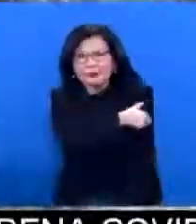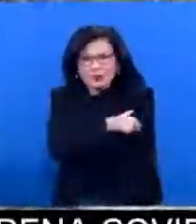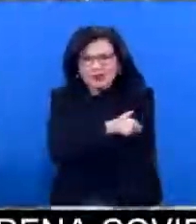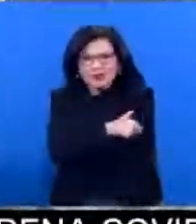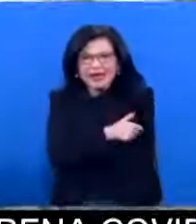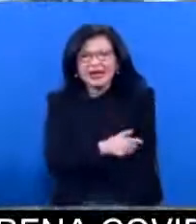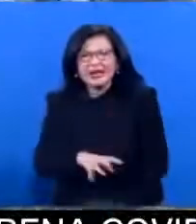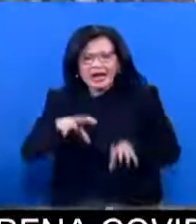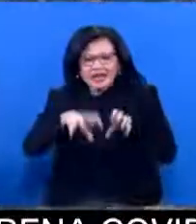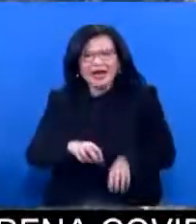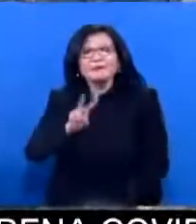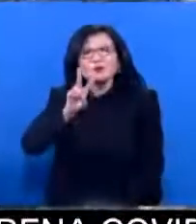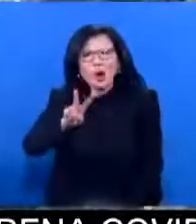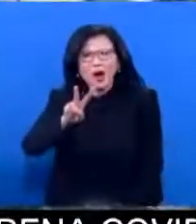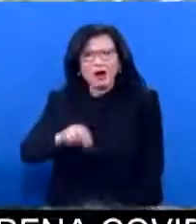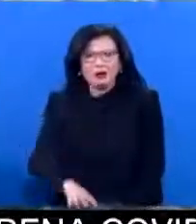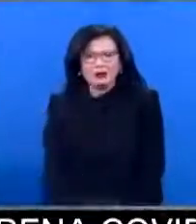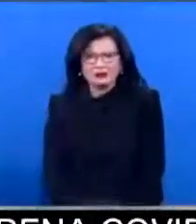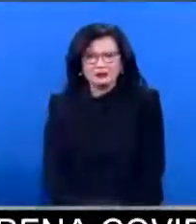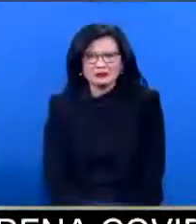menangkap 2 ekor buaya muara.